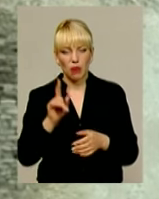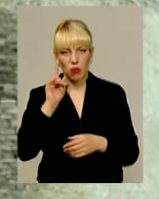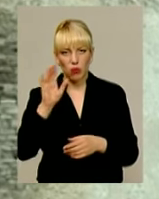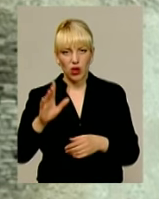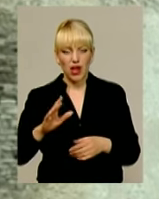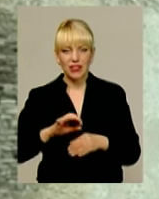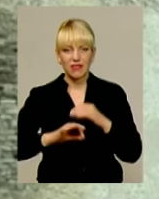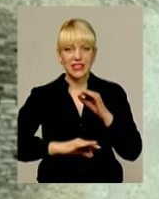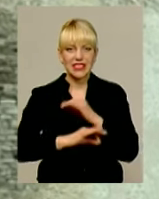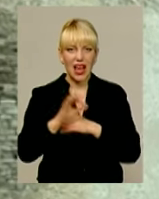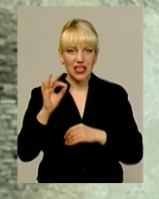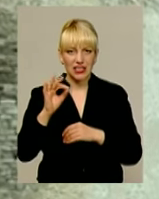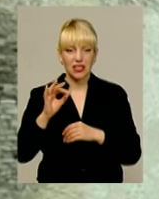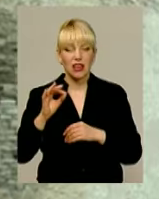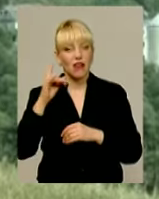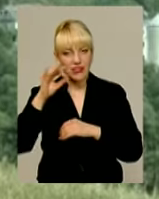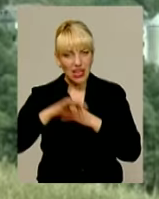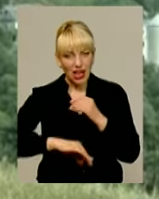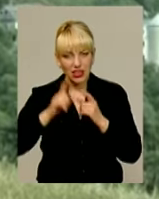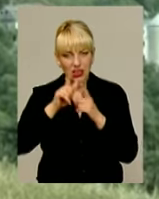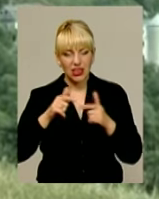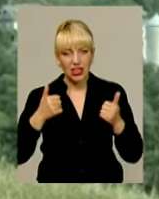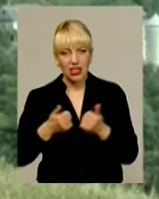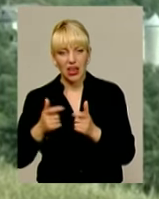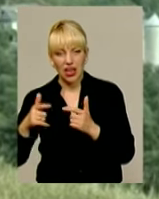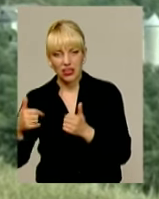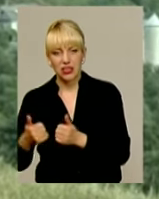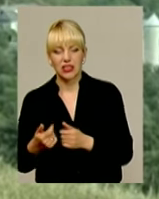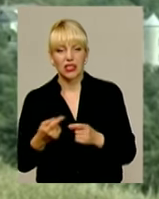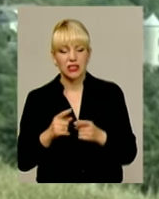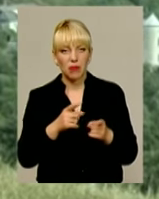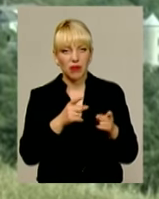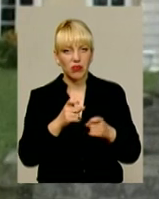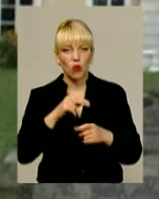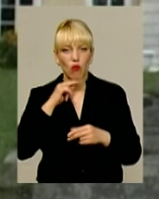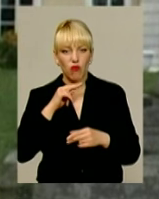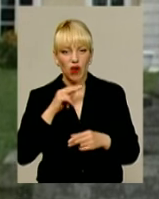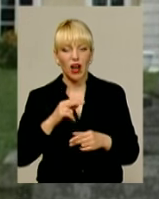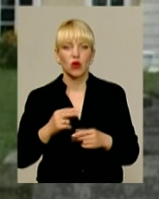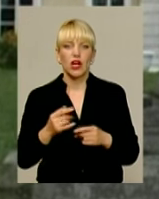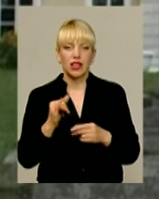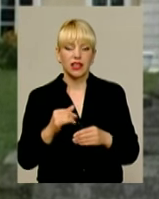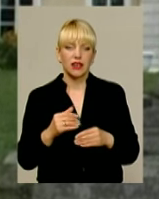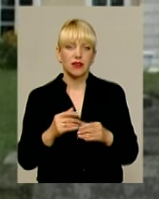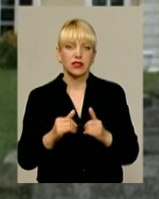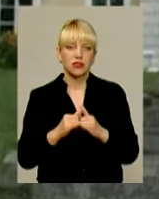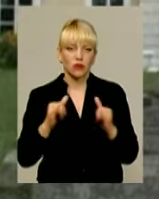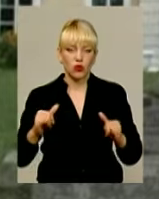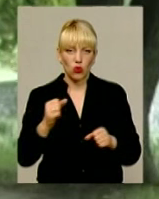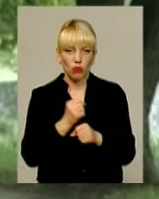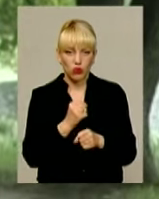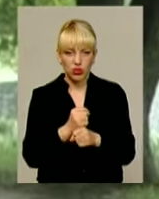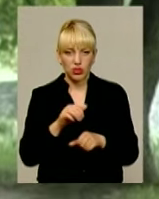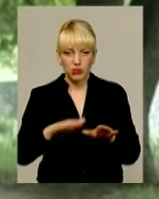західних країнах. Це у підсумку не лише приваблює увагу до окремих регіонів країни, а й надає поштовху до створення нових робочих місць і як